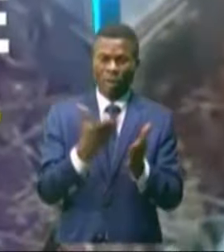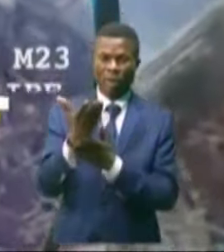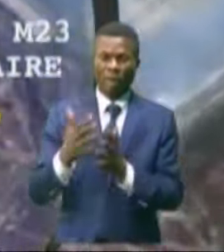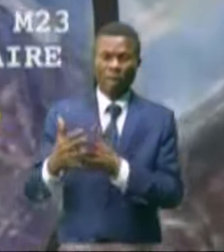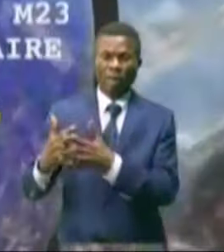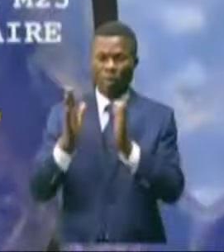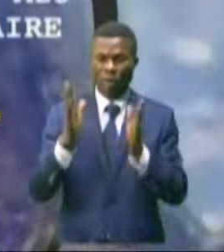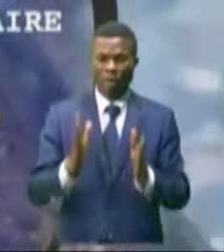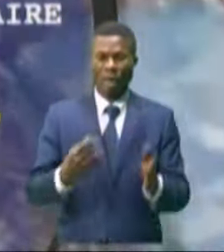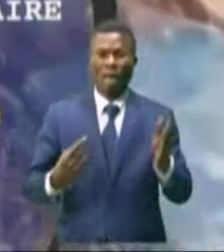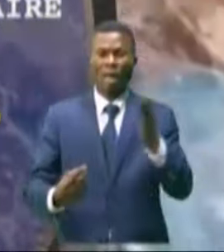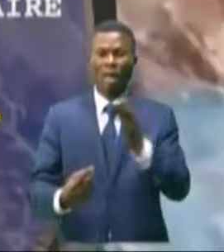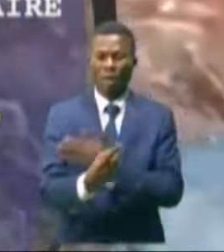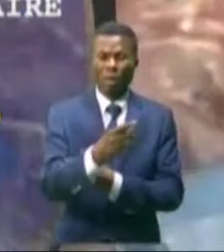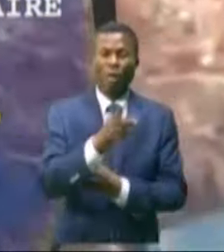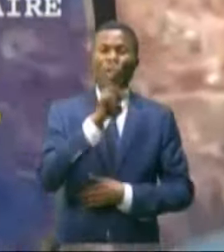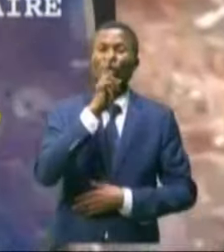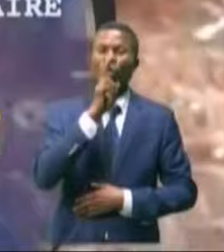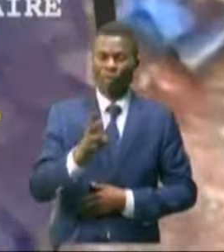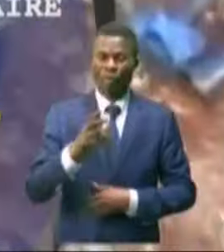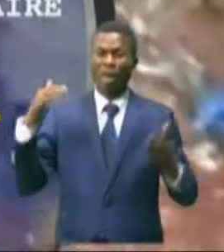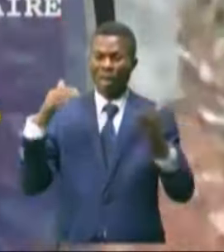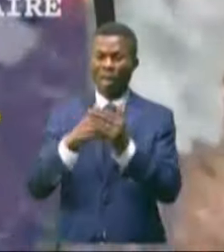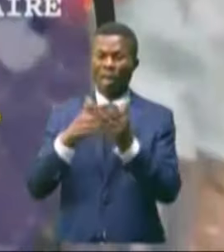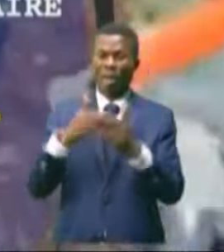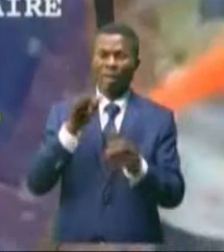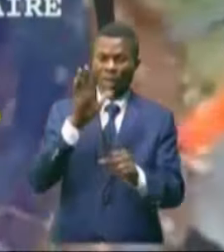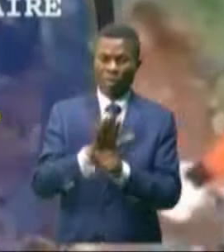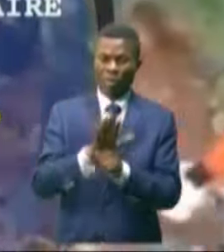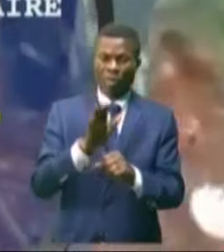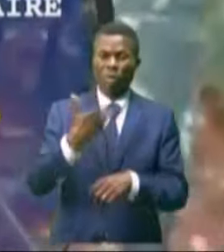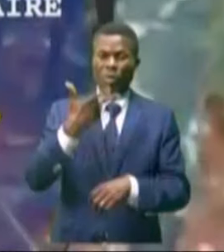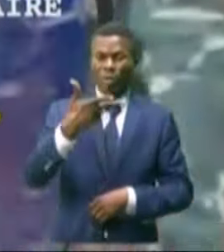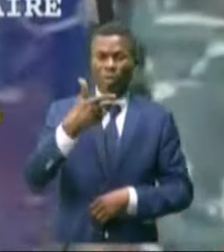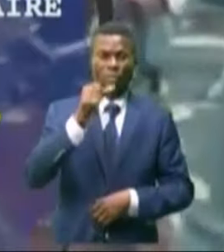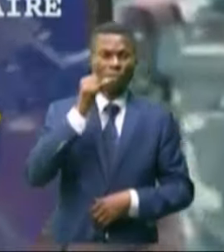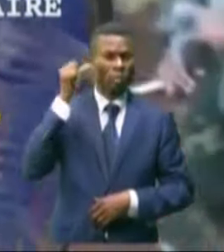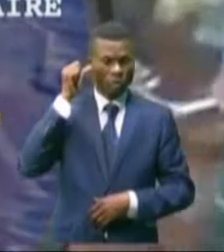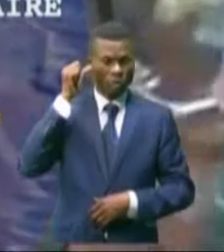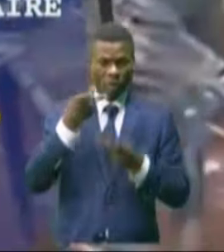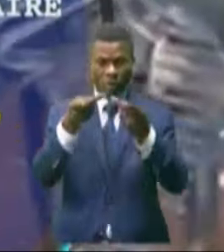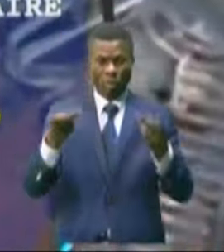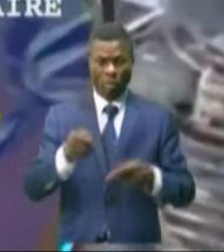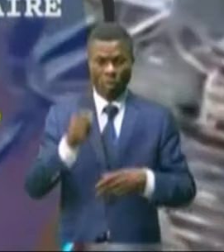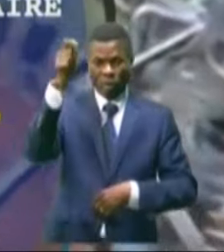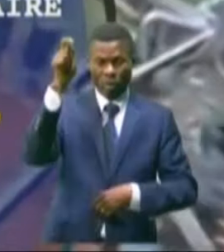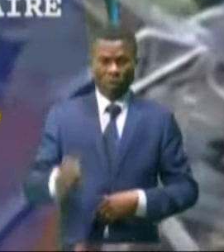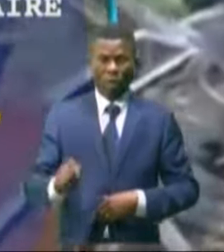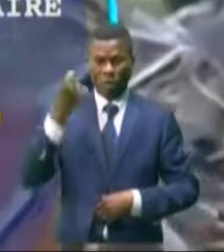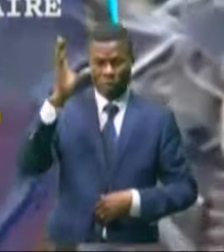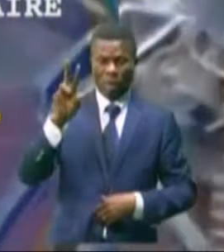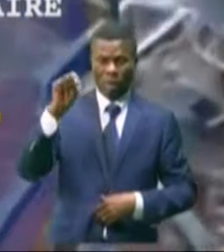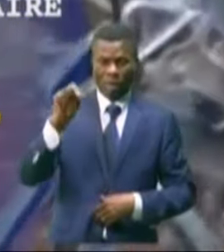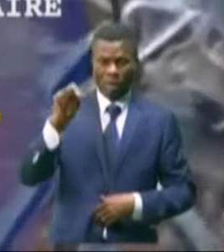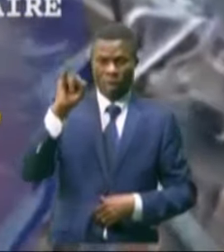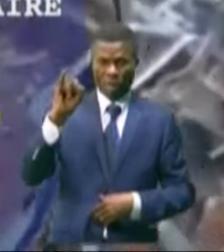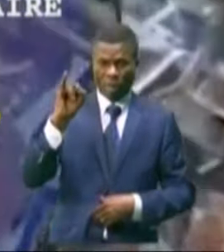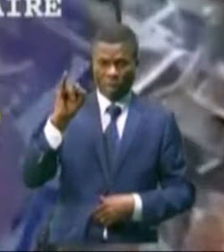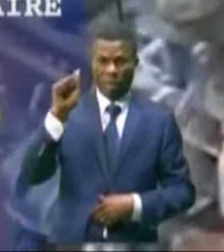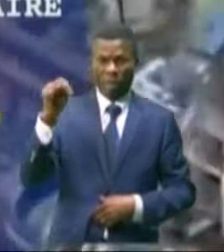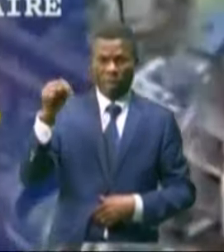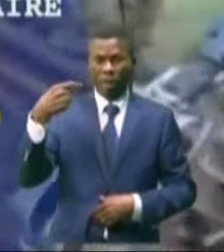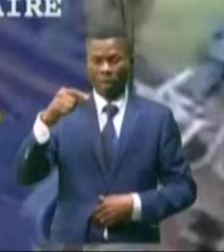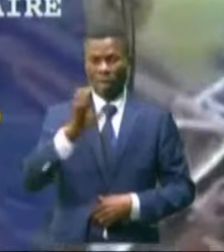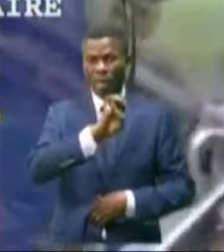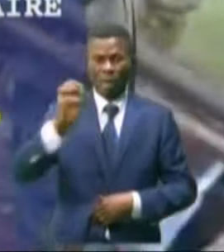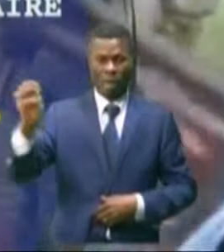Elle dénonce avec la dernière énergie les attaques simultanées ce mercredi sur les positions des FRDC au village Nyangé et Mpati à l'ouest